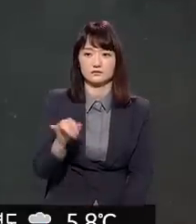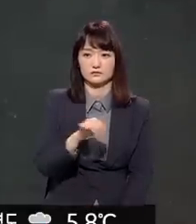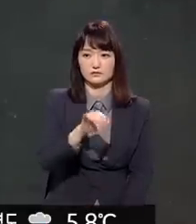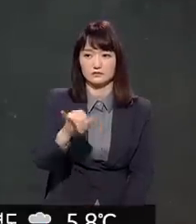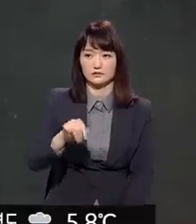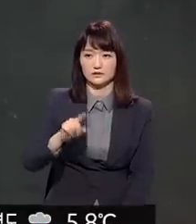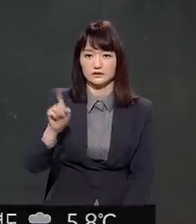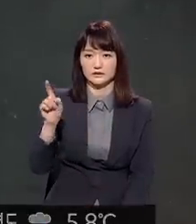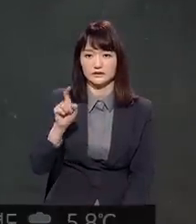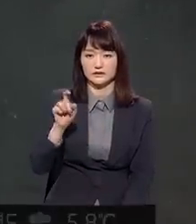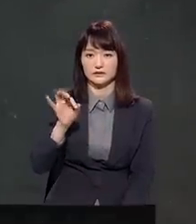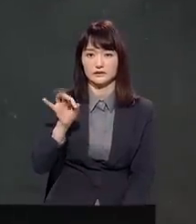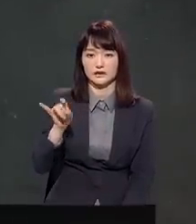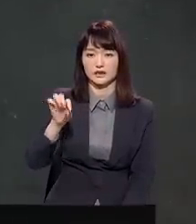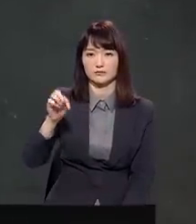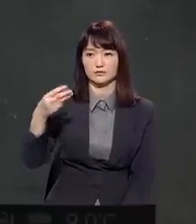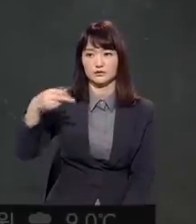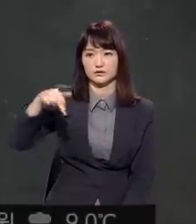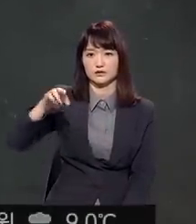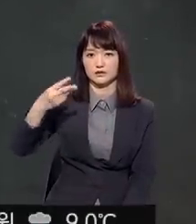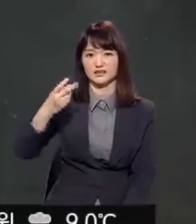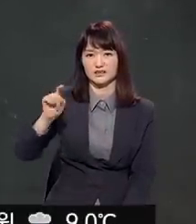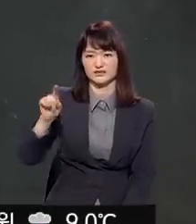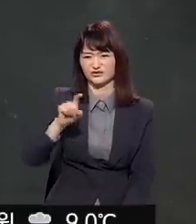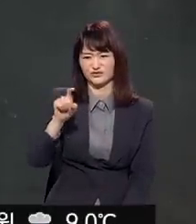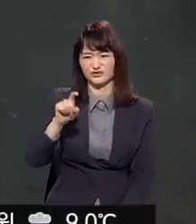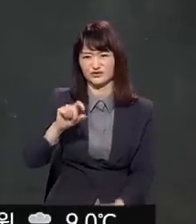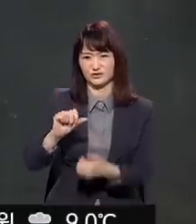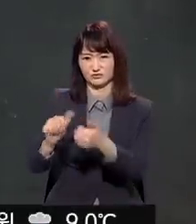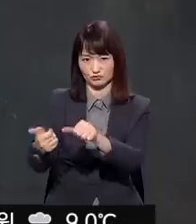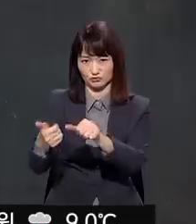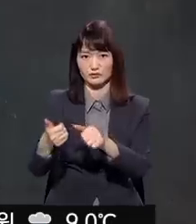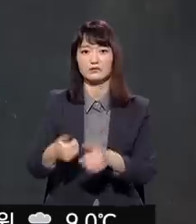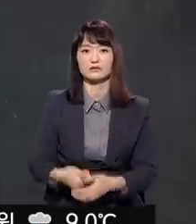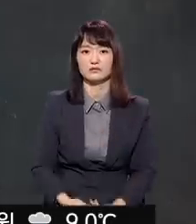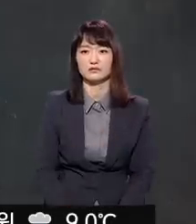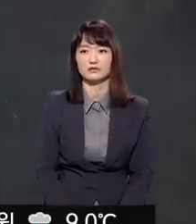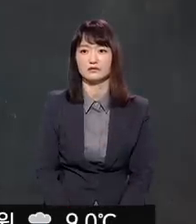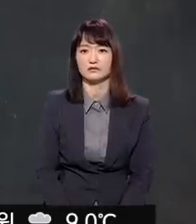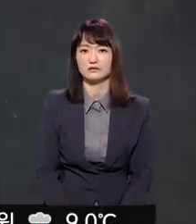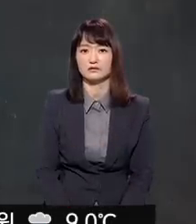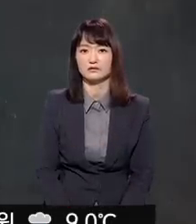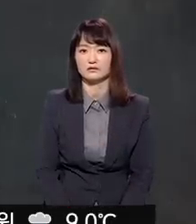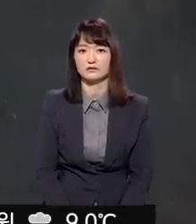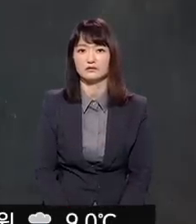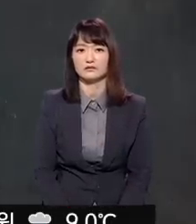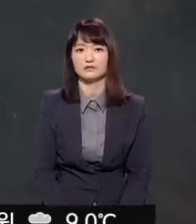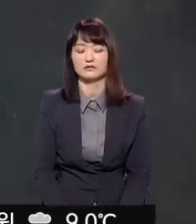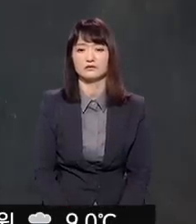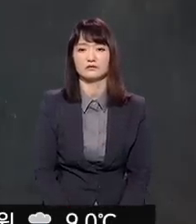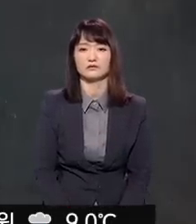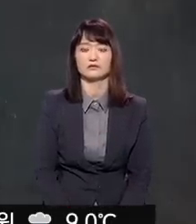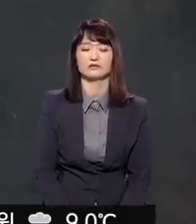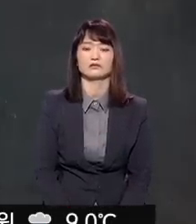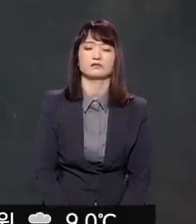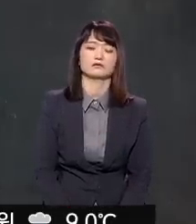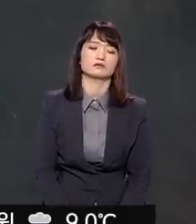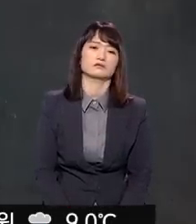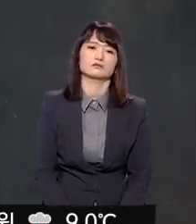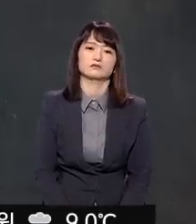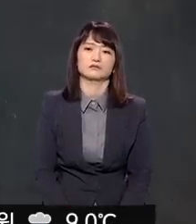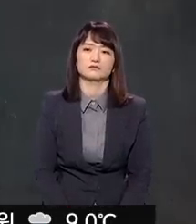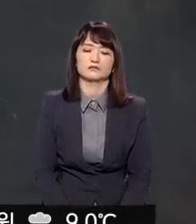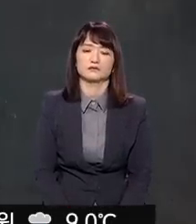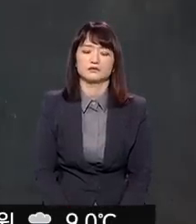벌레엔 F킬러입니다. 아, 이 살충제 발언을 한 건가요, 소장님? 아, 네, 그렇습니다. 이런